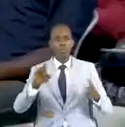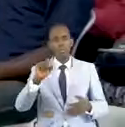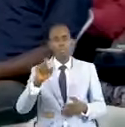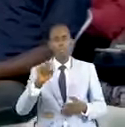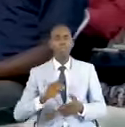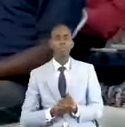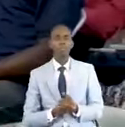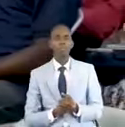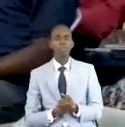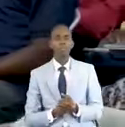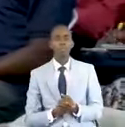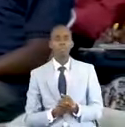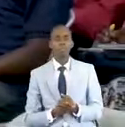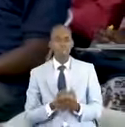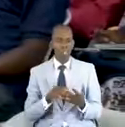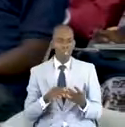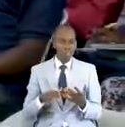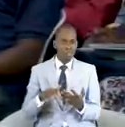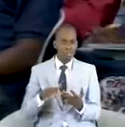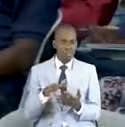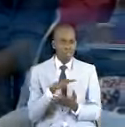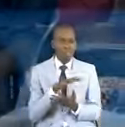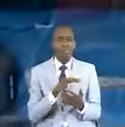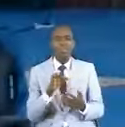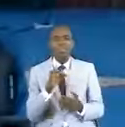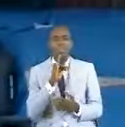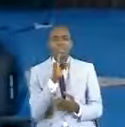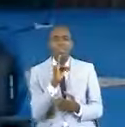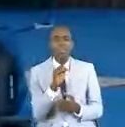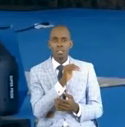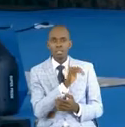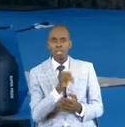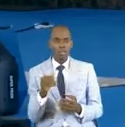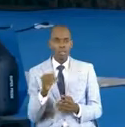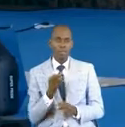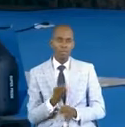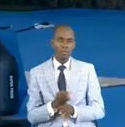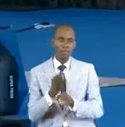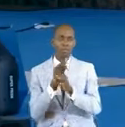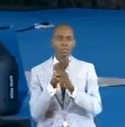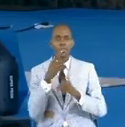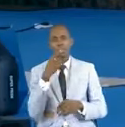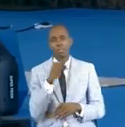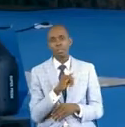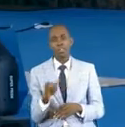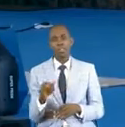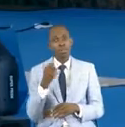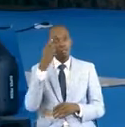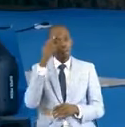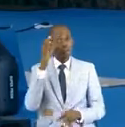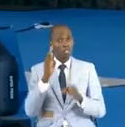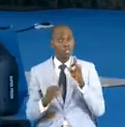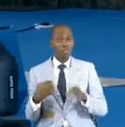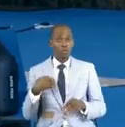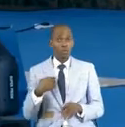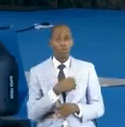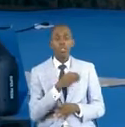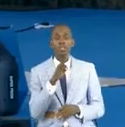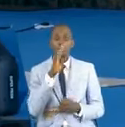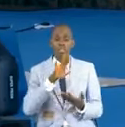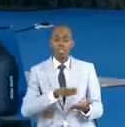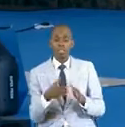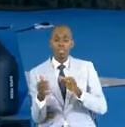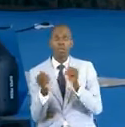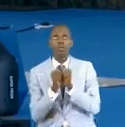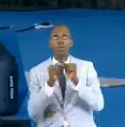11, okwu a kwesịrị gịnị? Ntụkwasị obi. N'ihi na ọ bụrụ na unu soro Kraịst nwụkọọ,